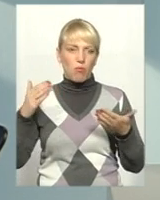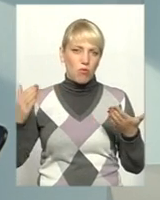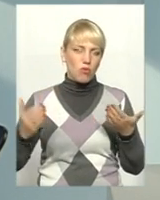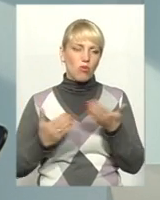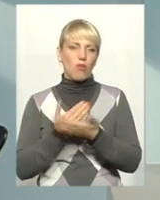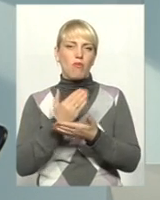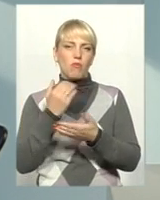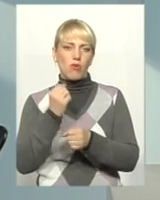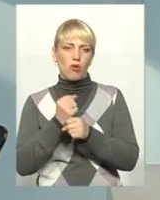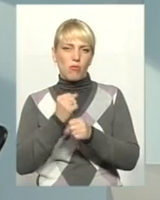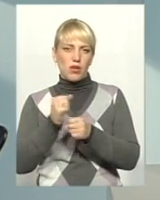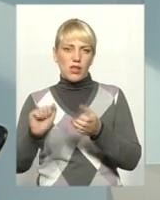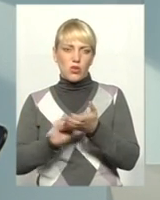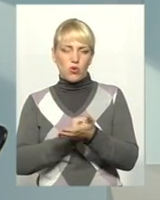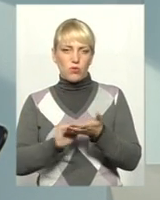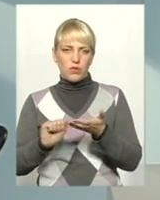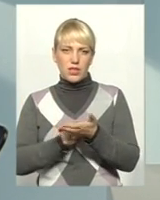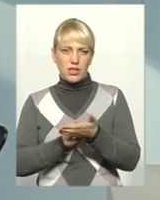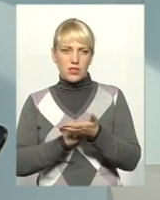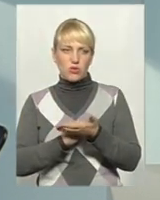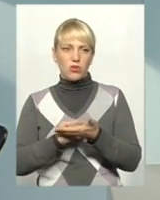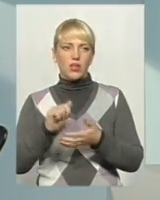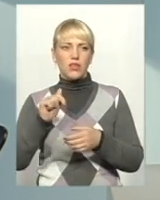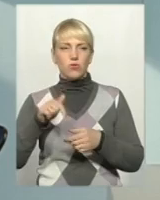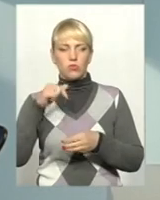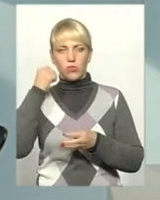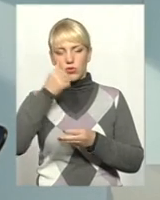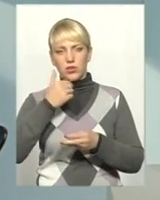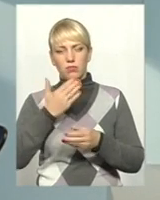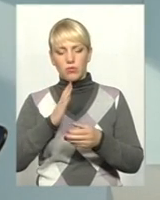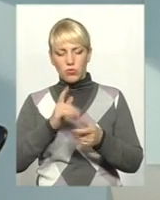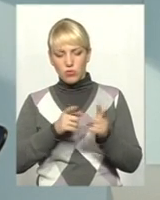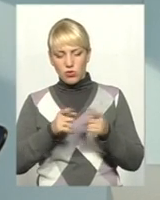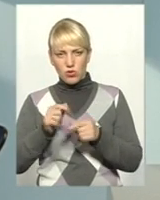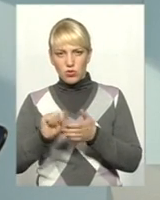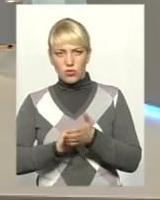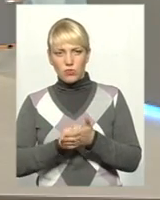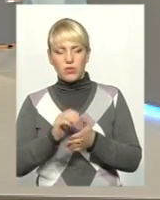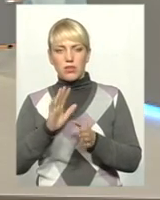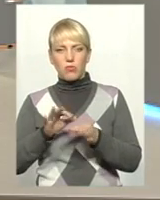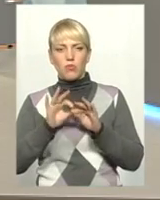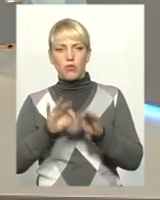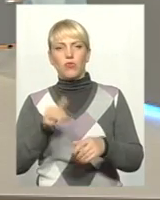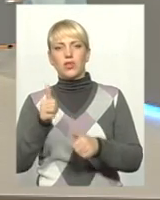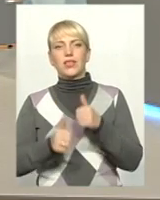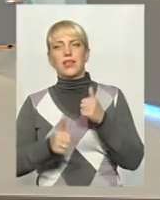Я думаю, що вона буквально, навіть можливо, на цьому тижні вийде. І ми зразу вже все-таки ми проведемо тендер,